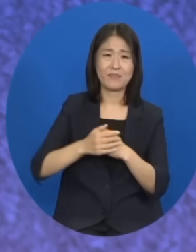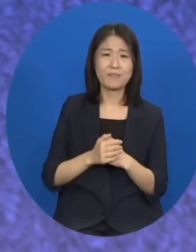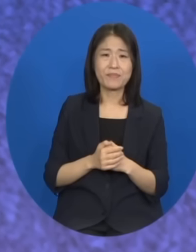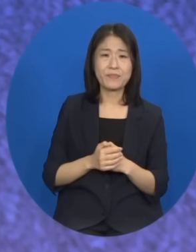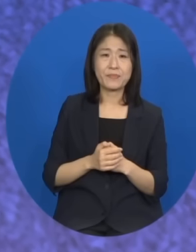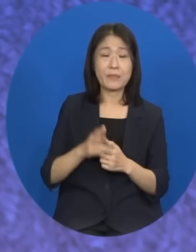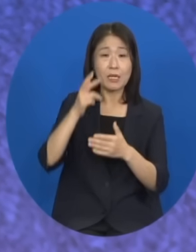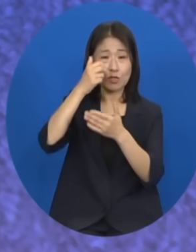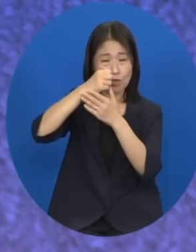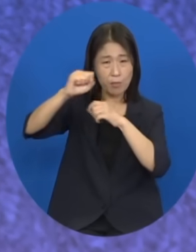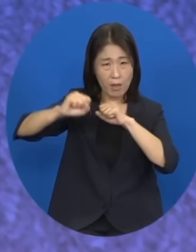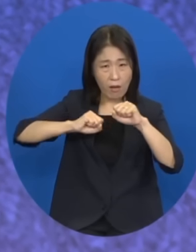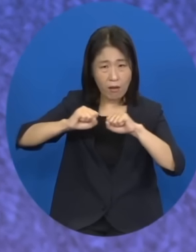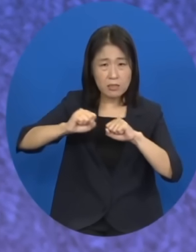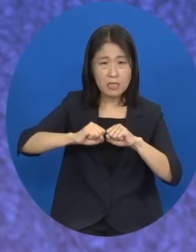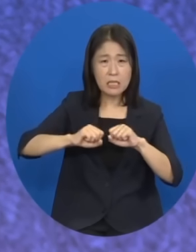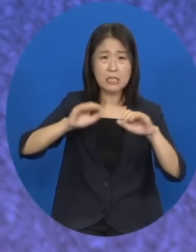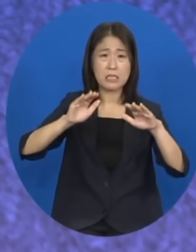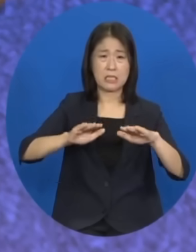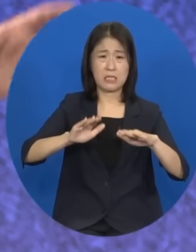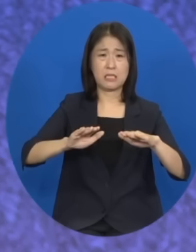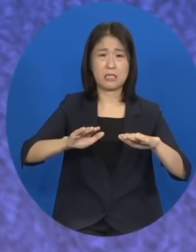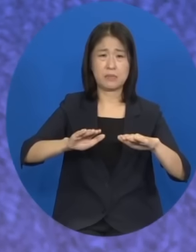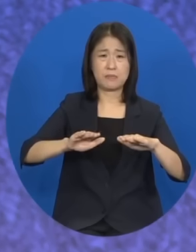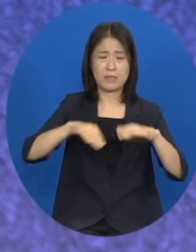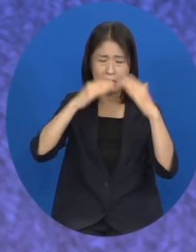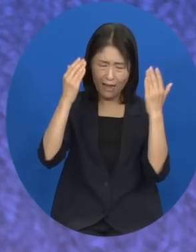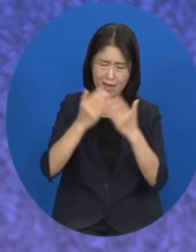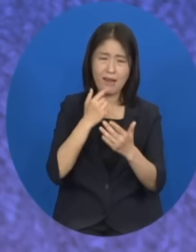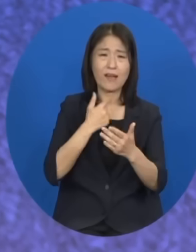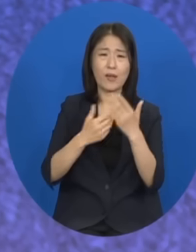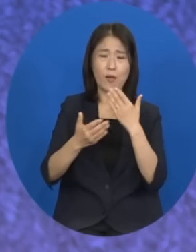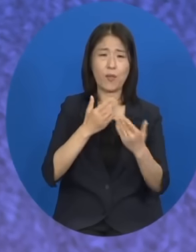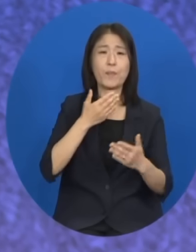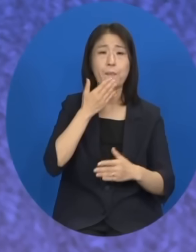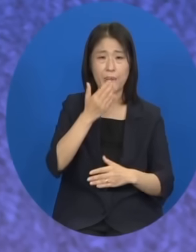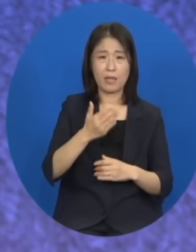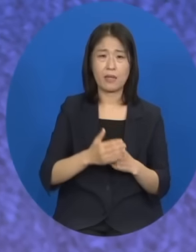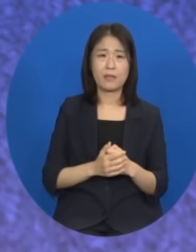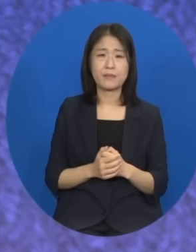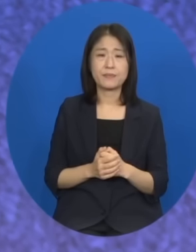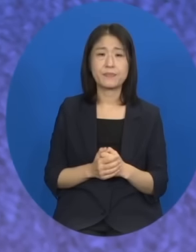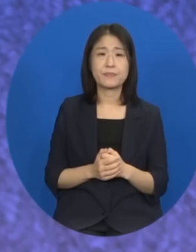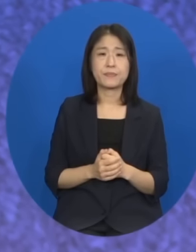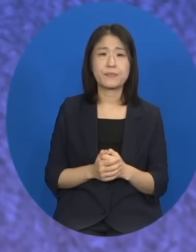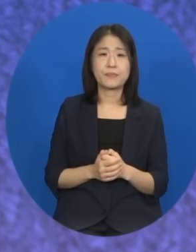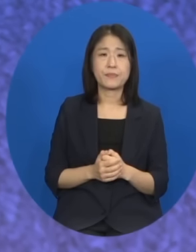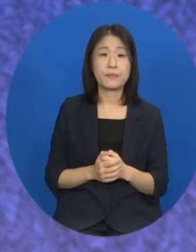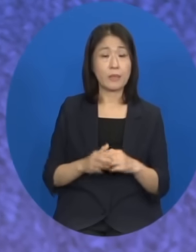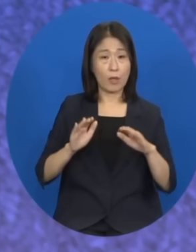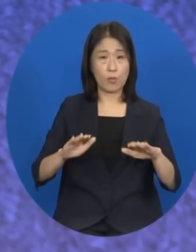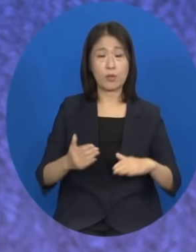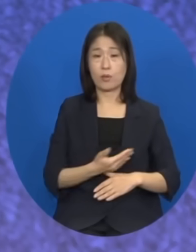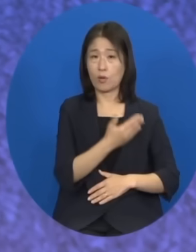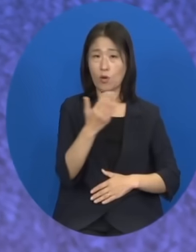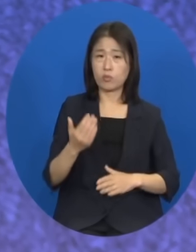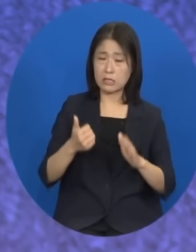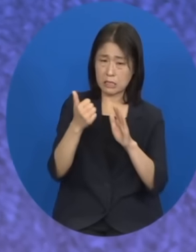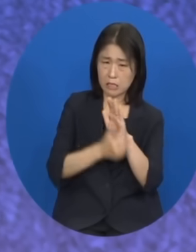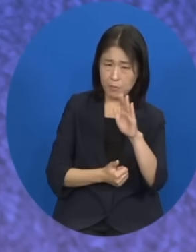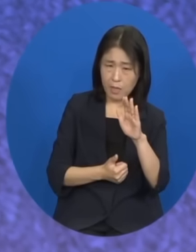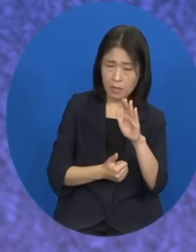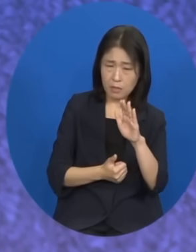주님의 역사를 지금 이 시간에 여러분이 다 경험하실 수 있어요. 오늘 주님은 여러분을 실패해서